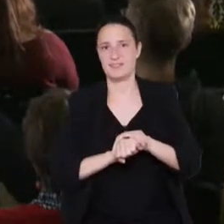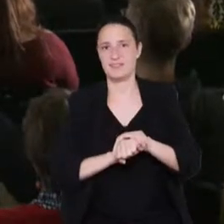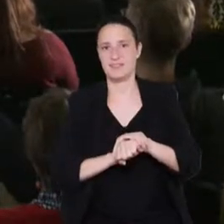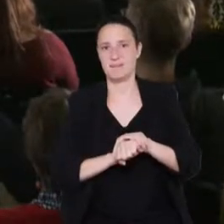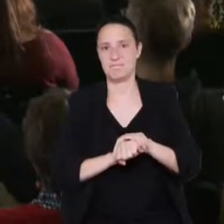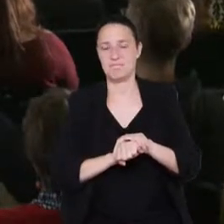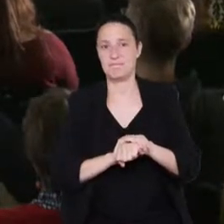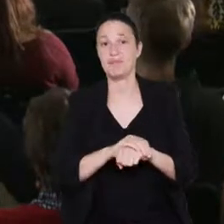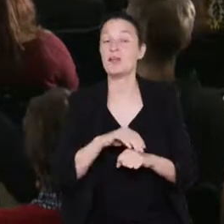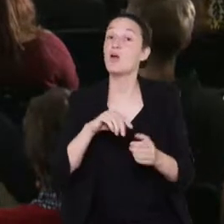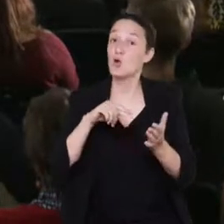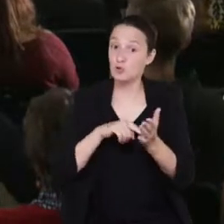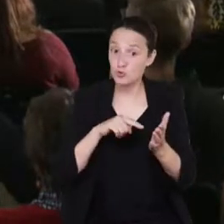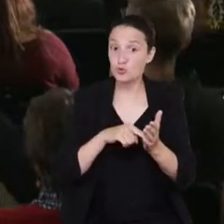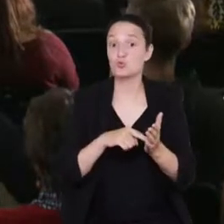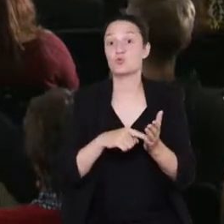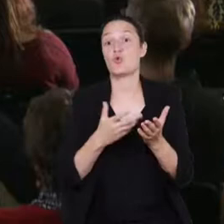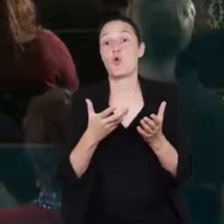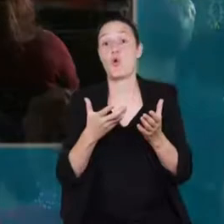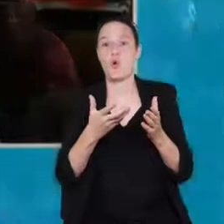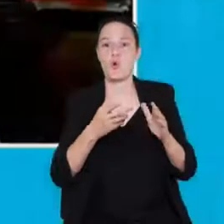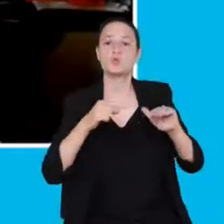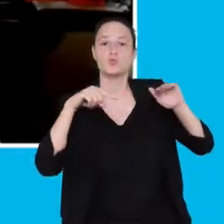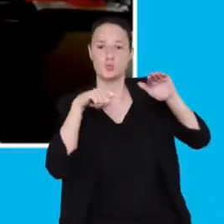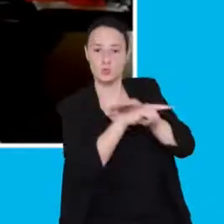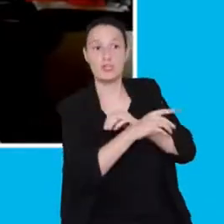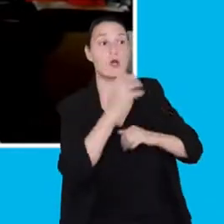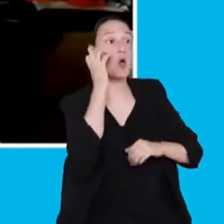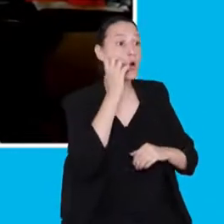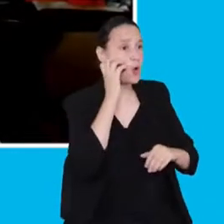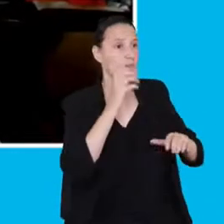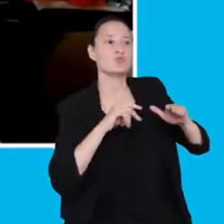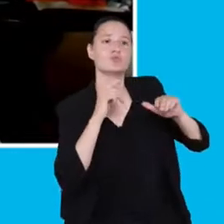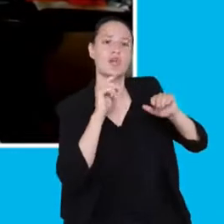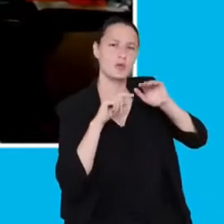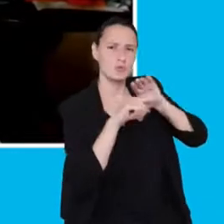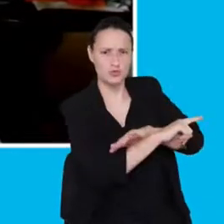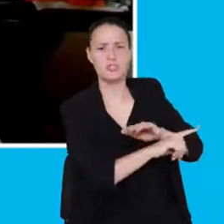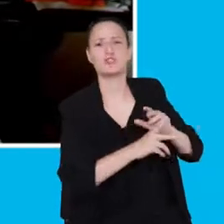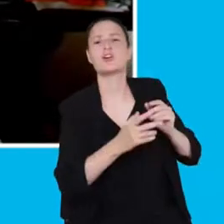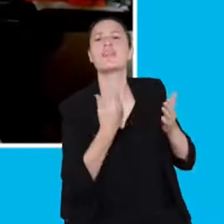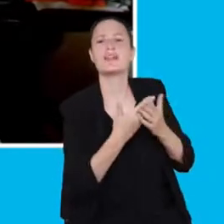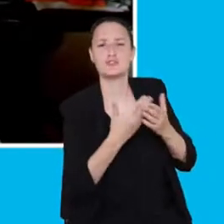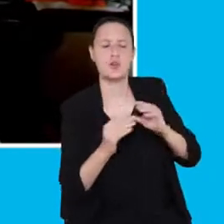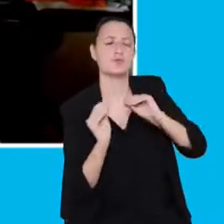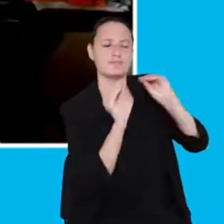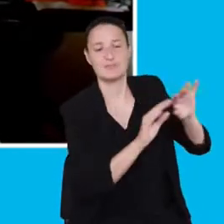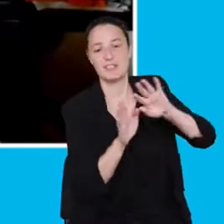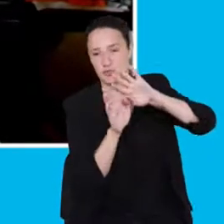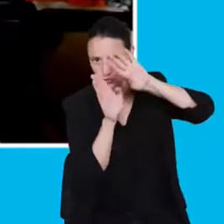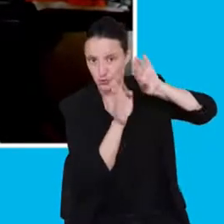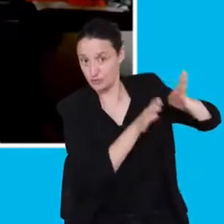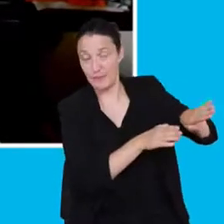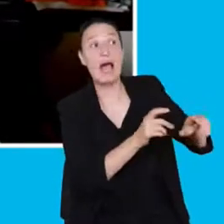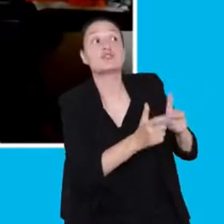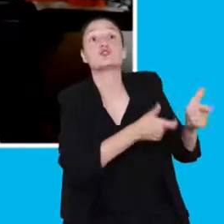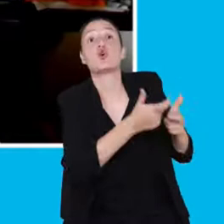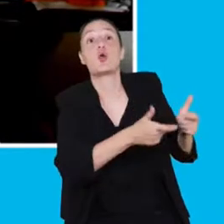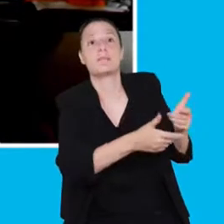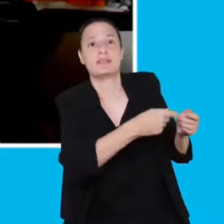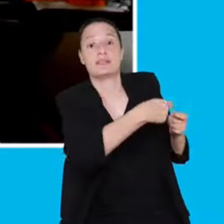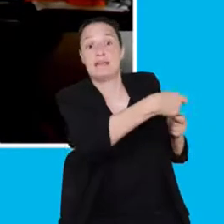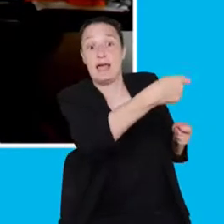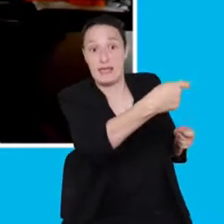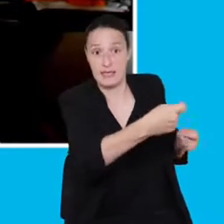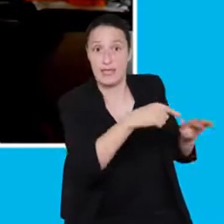Zostawmy, że tak powiem, drogę na zaleszczyki. I dlaczego ci ludzie wyjeżdżali i potem co z sobą robili na